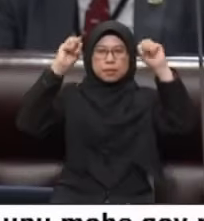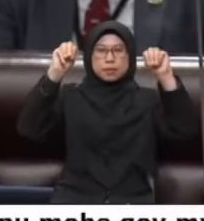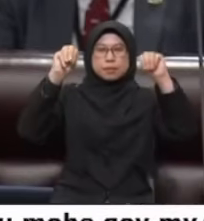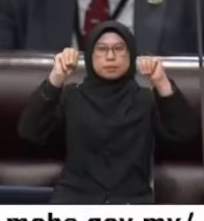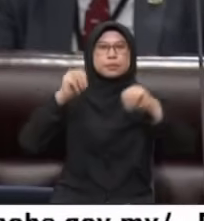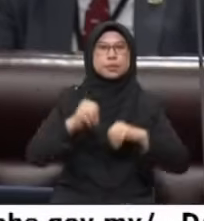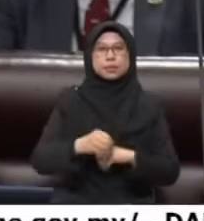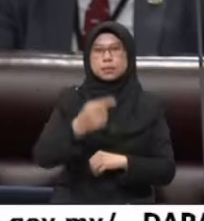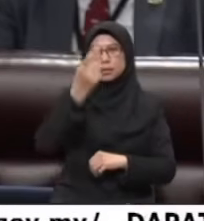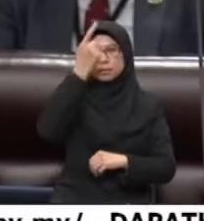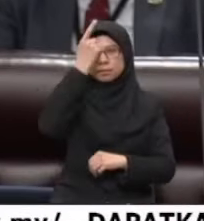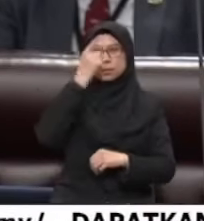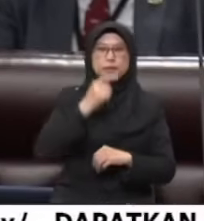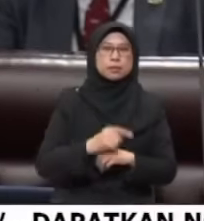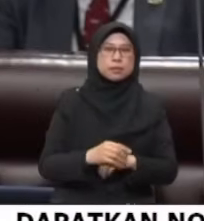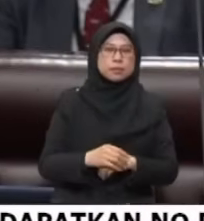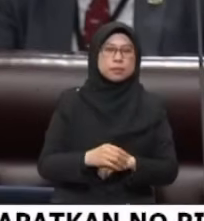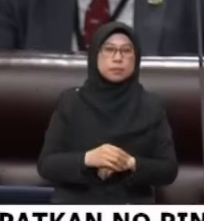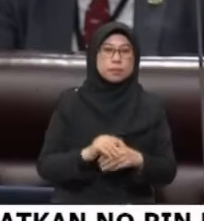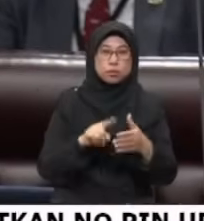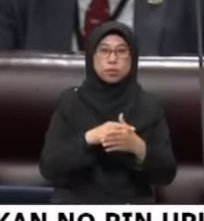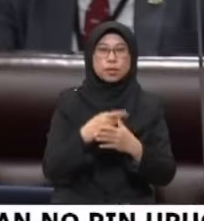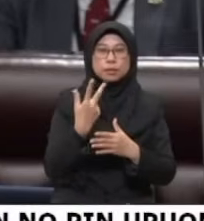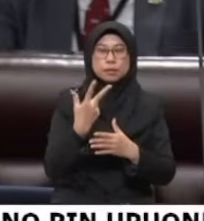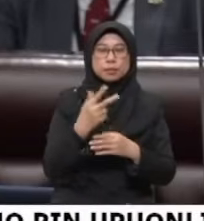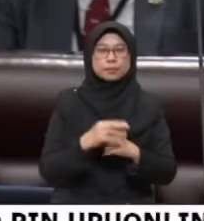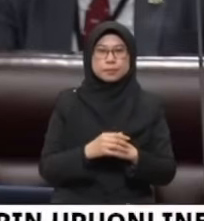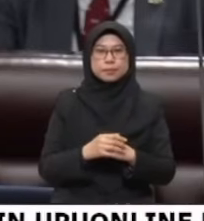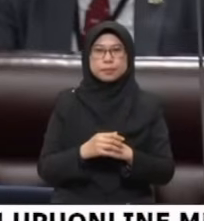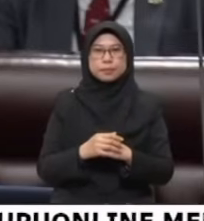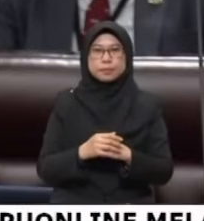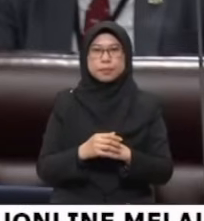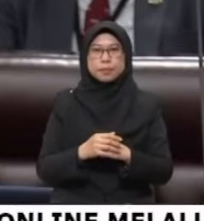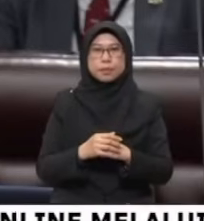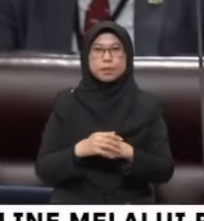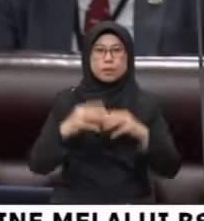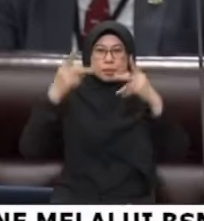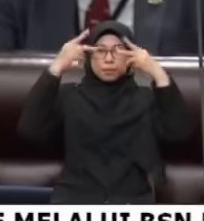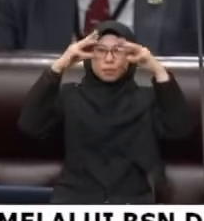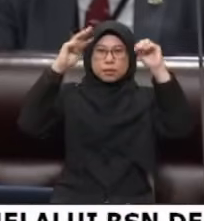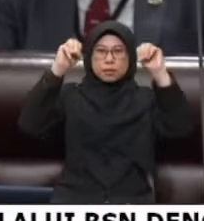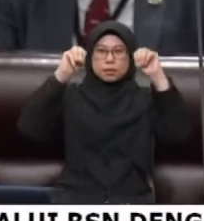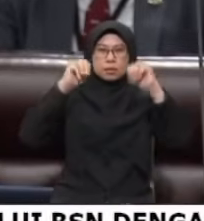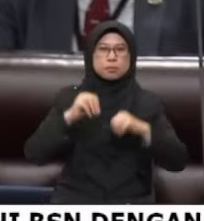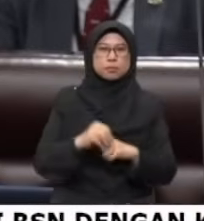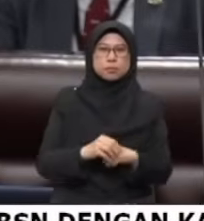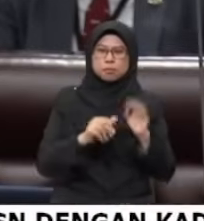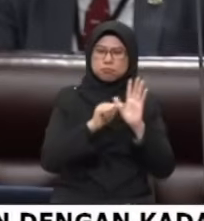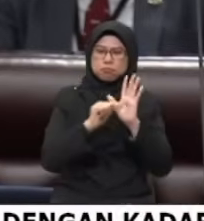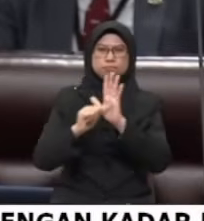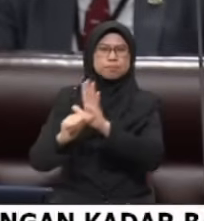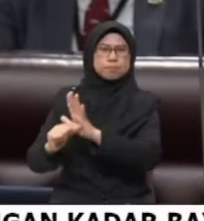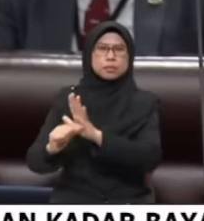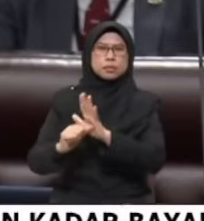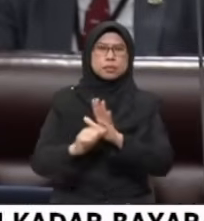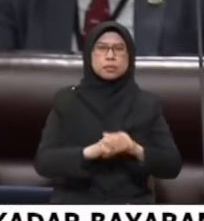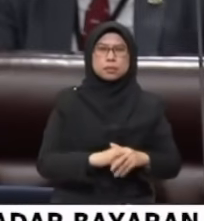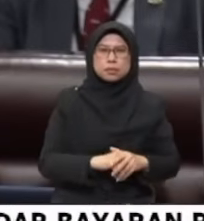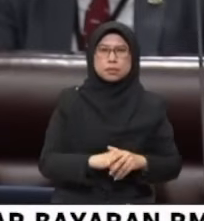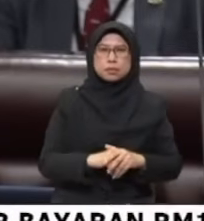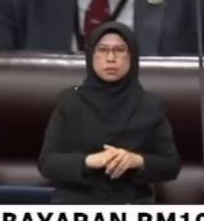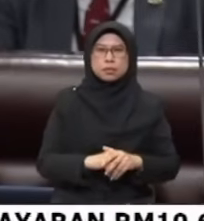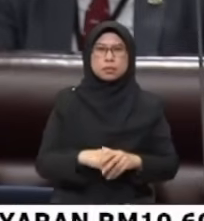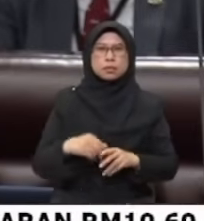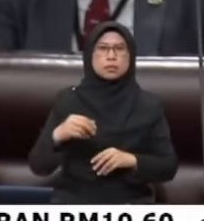hingga 2024 Perdana Menteri telah melontarkan kritikan keras sikap